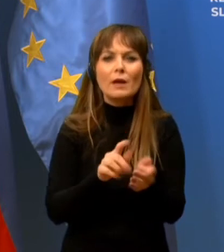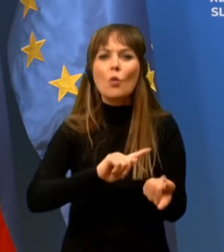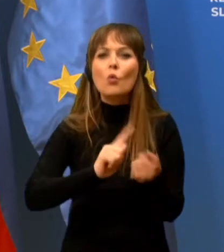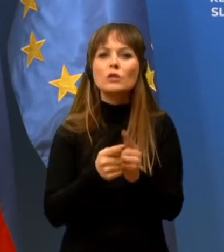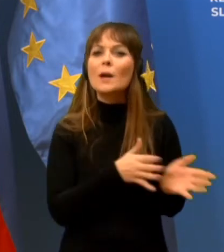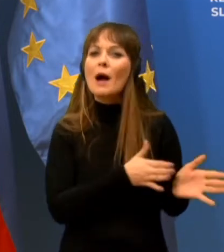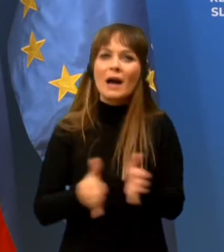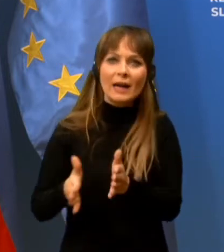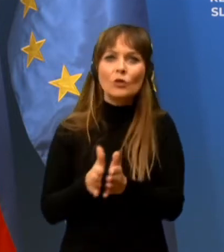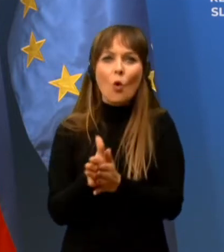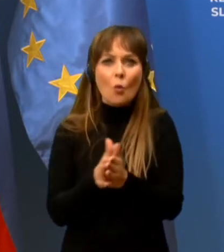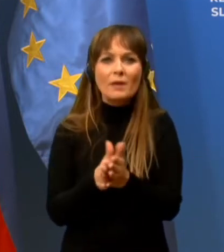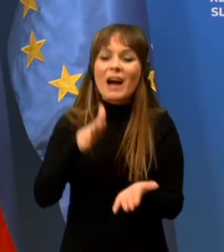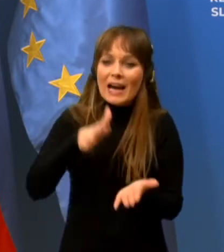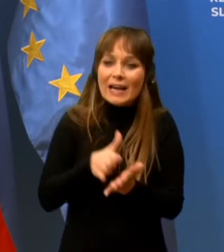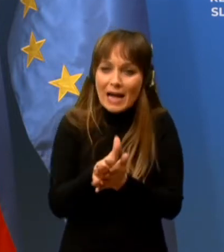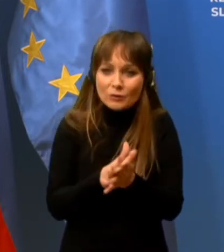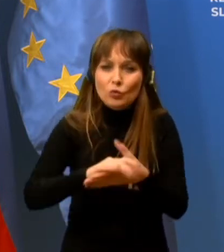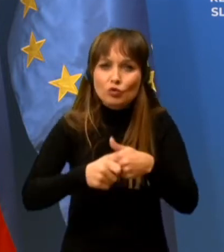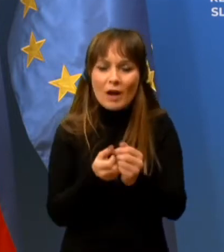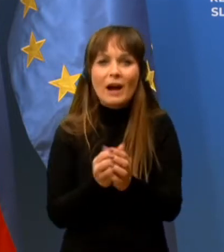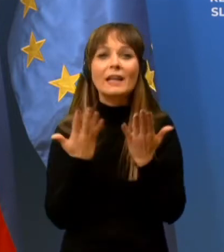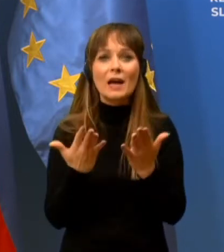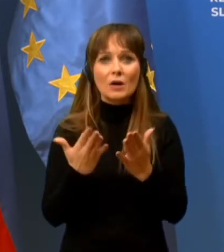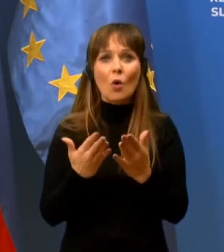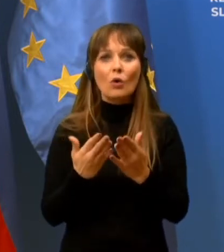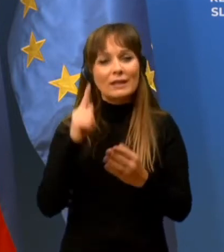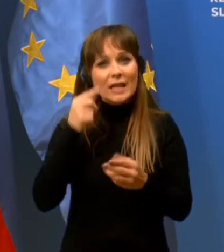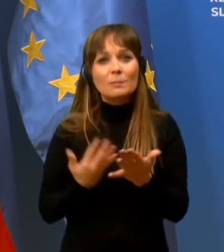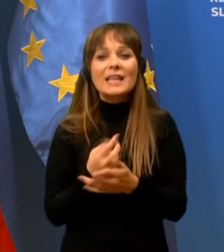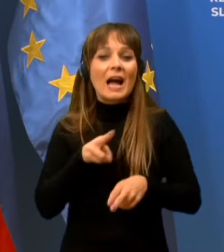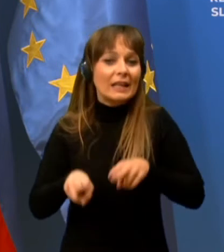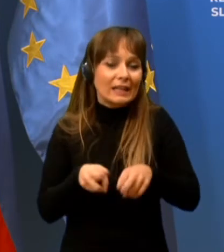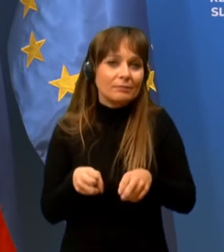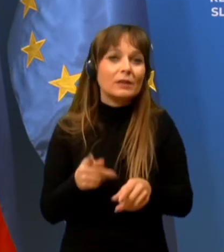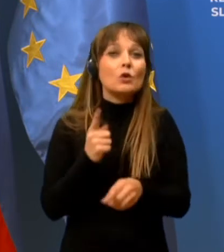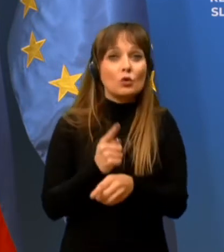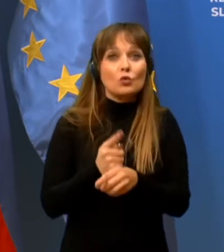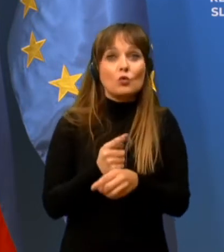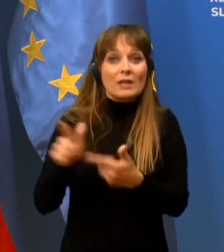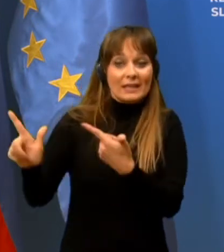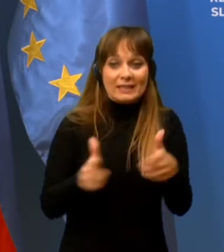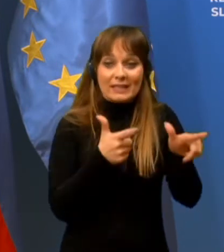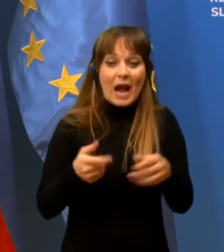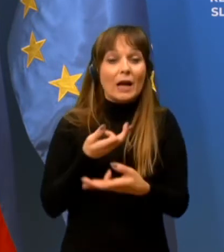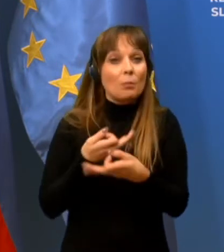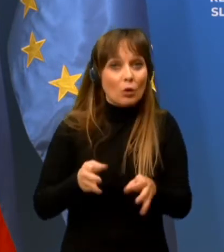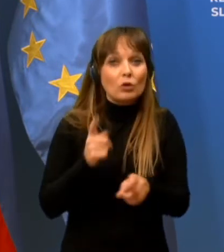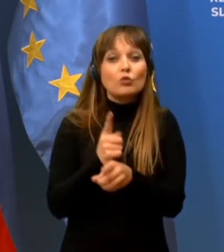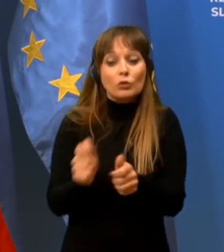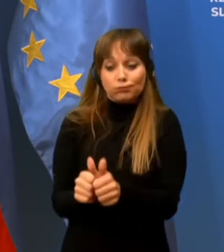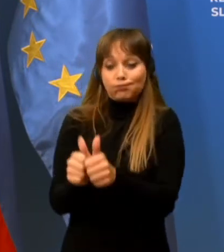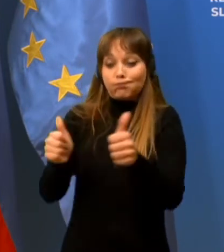umivanje, razkuževanje rok, skrb za higieno kašlja, redno prezračevanje prostorov ter ohranjanje medsebojne